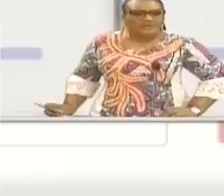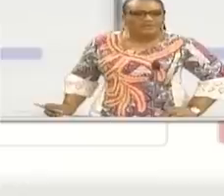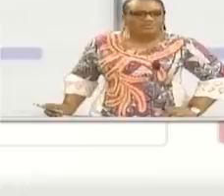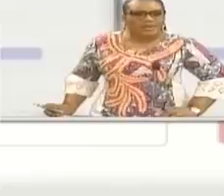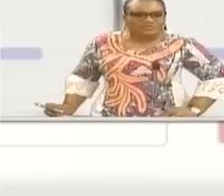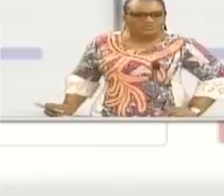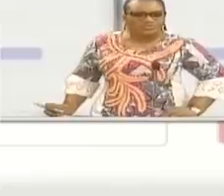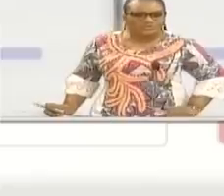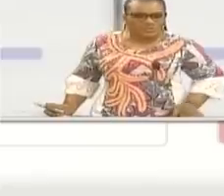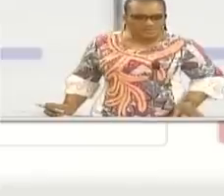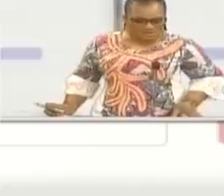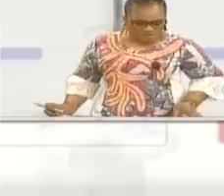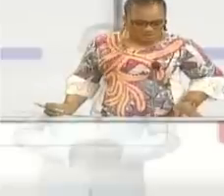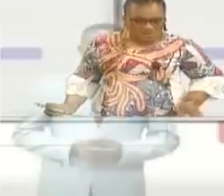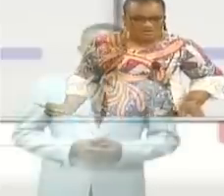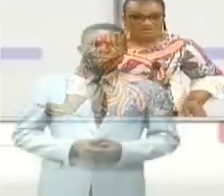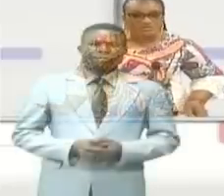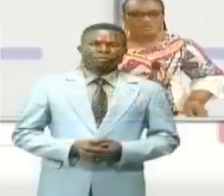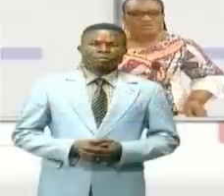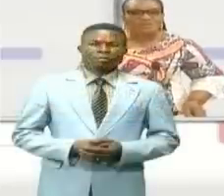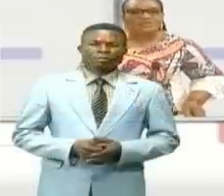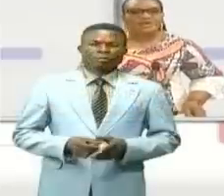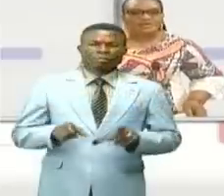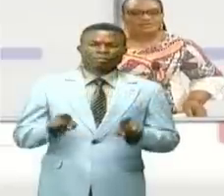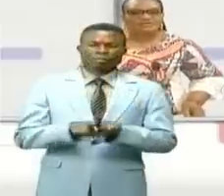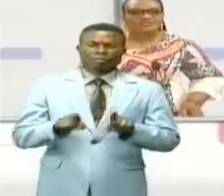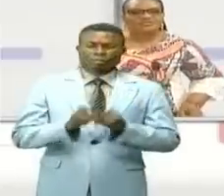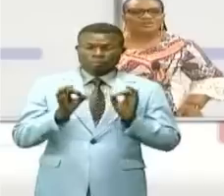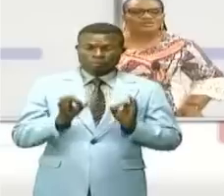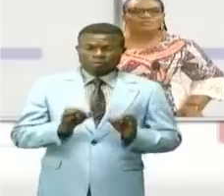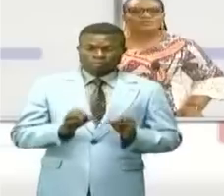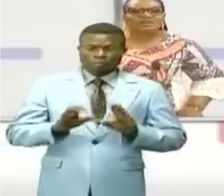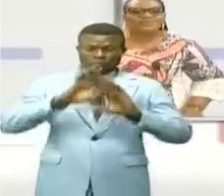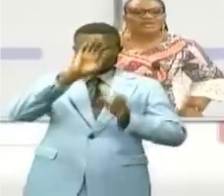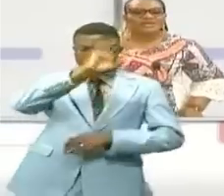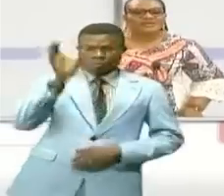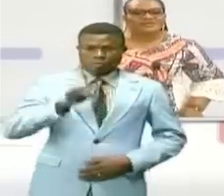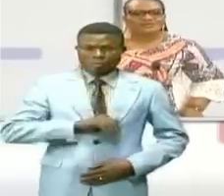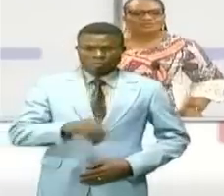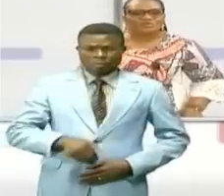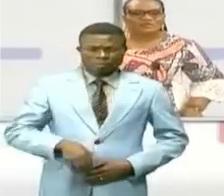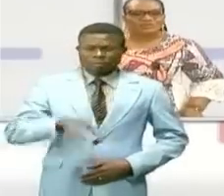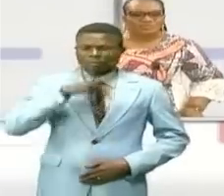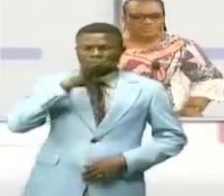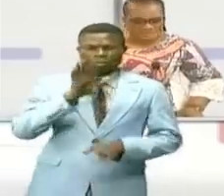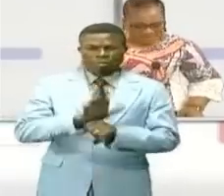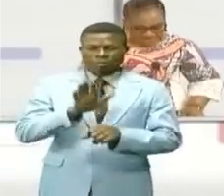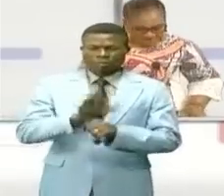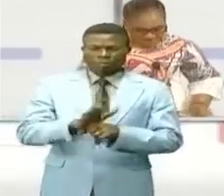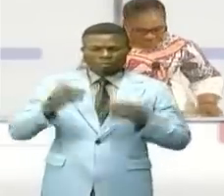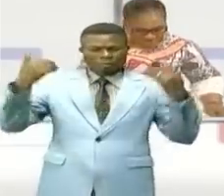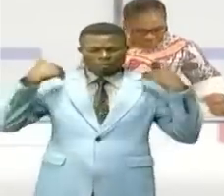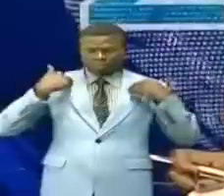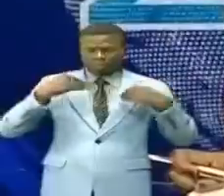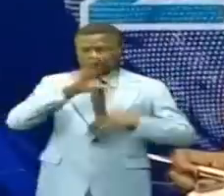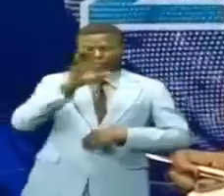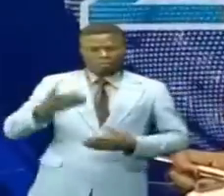l'air. Partout, la situation est identique, mais à Kasavubu, la célébrité défie l'autorité publique